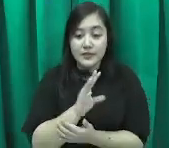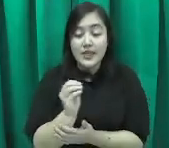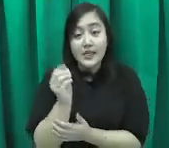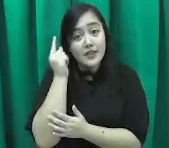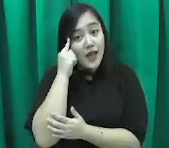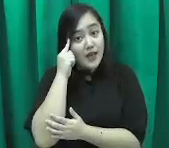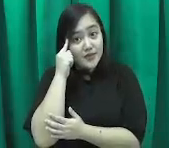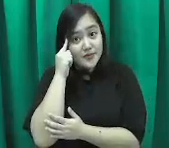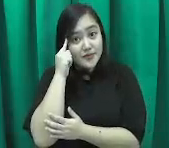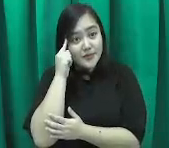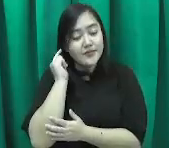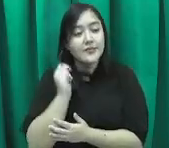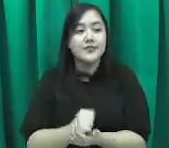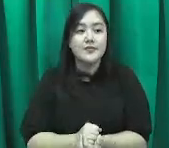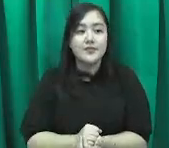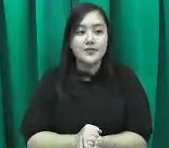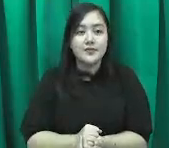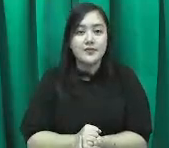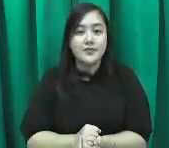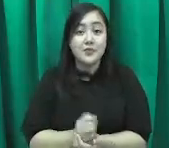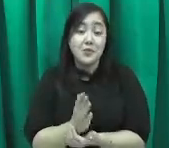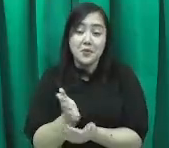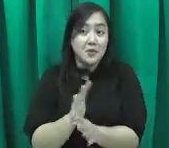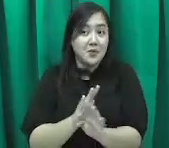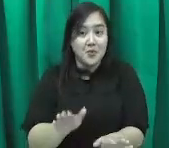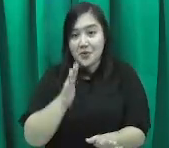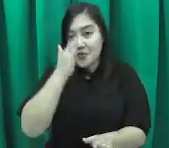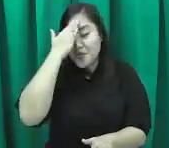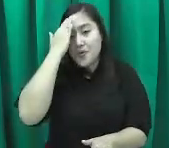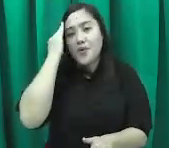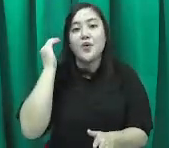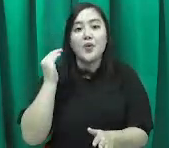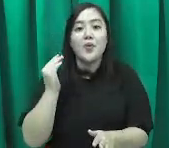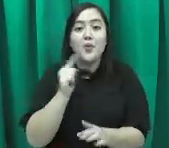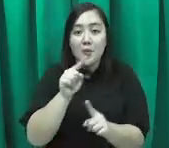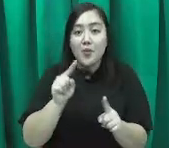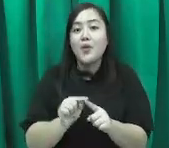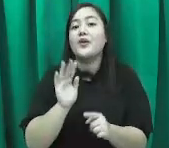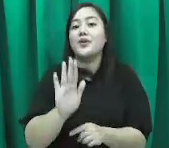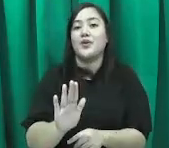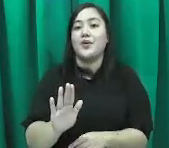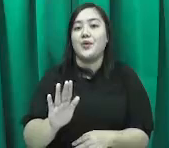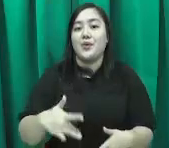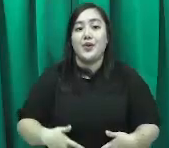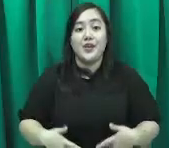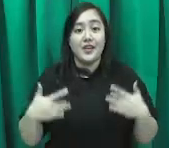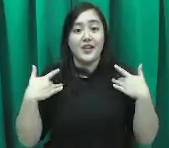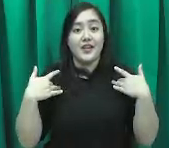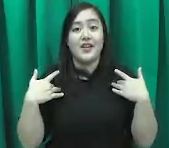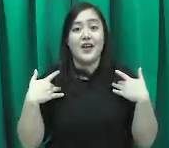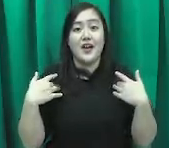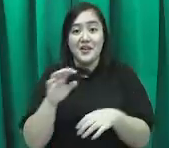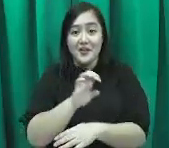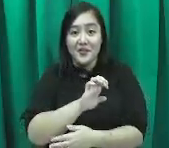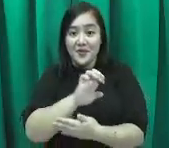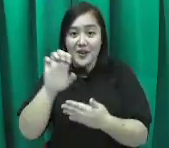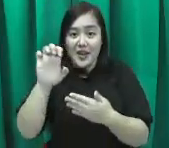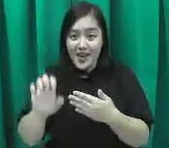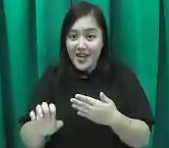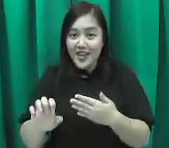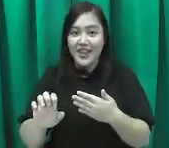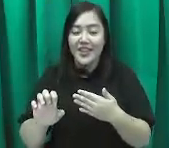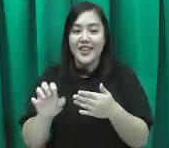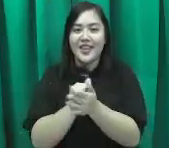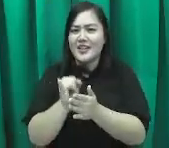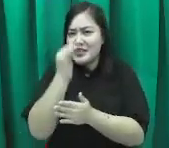Yeah. Ha, hindi pa natin alam kung hanggang kailan tayo matatapos eh. Yeah. Baka so, mas mahaba pa yung time mo kaysa doon sa anak mo. Oo. So hindi mo